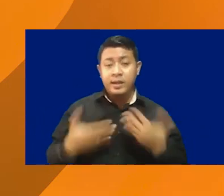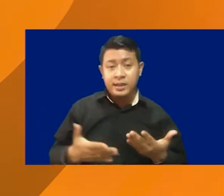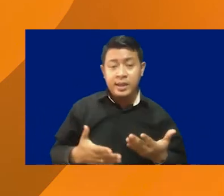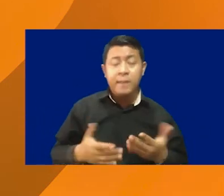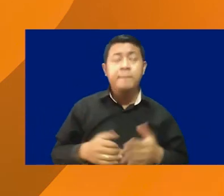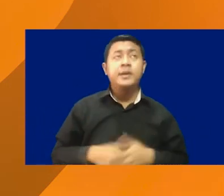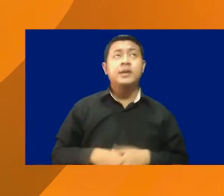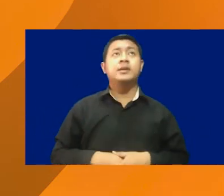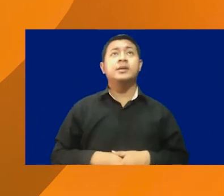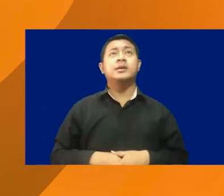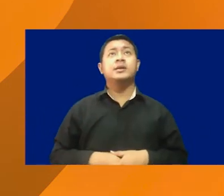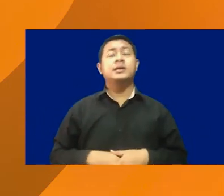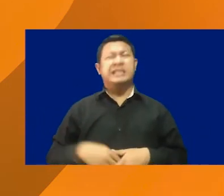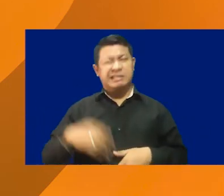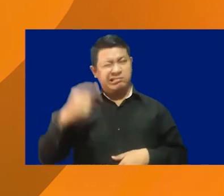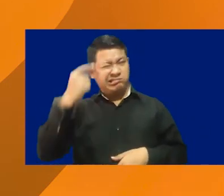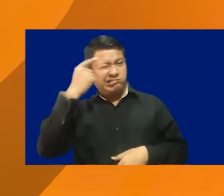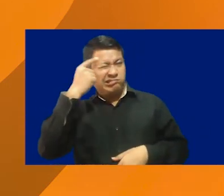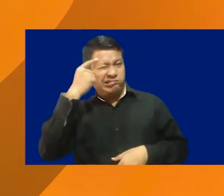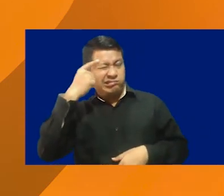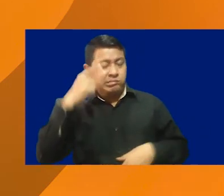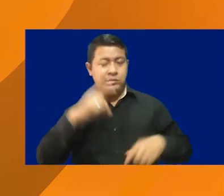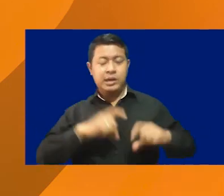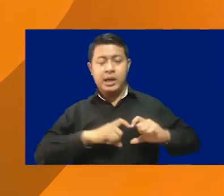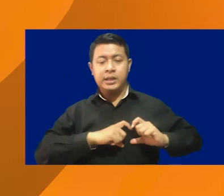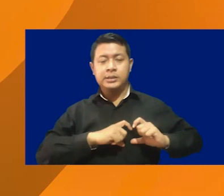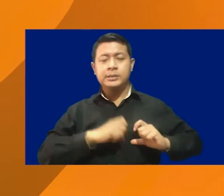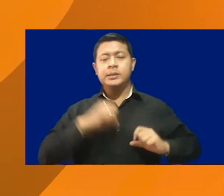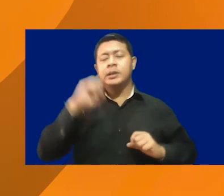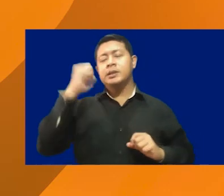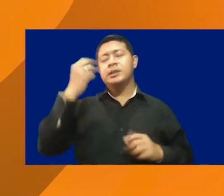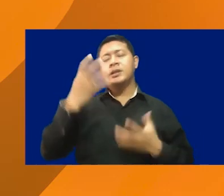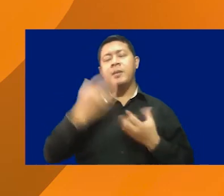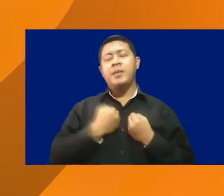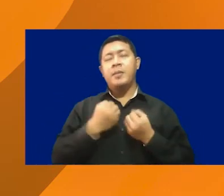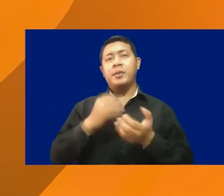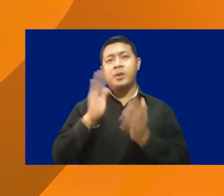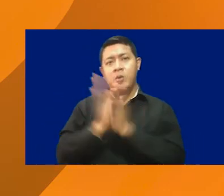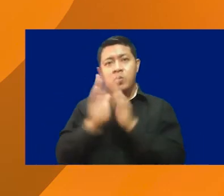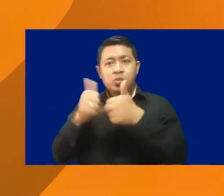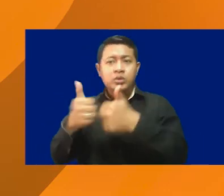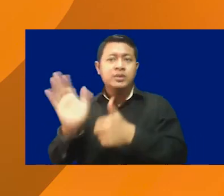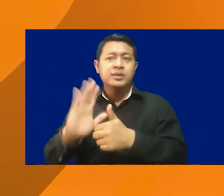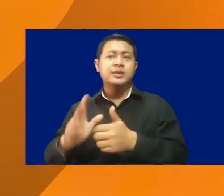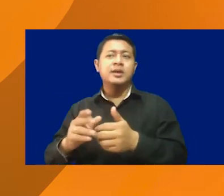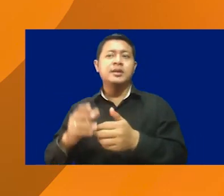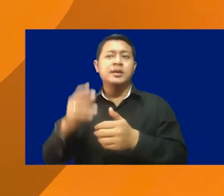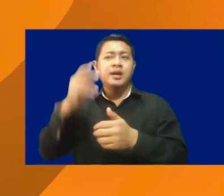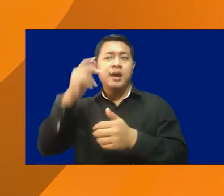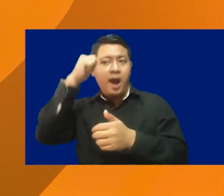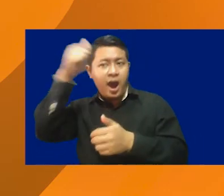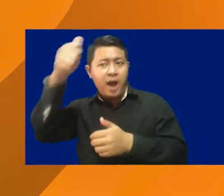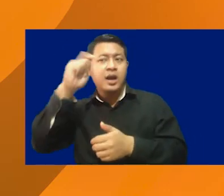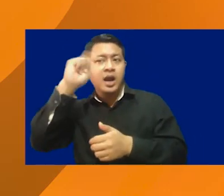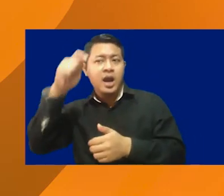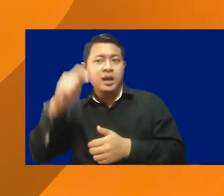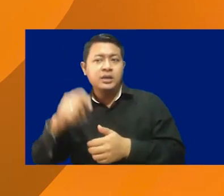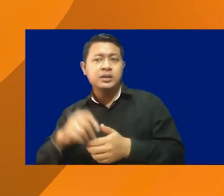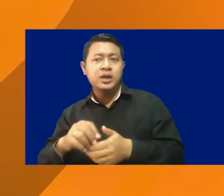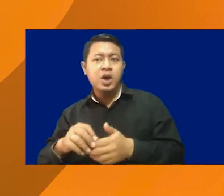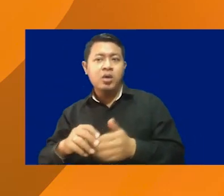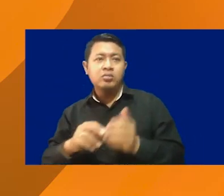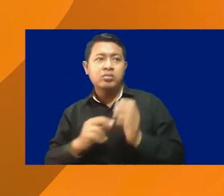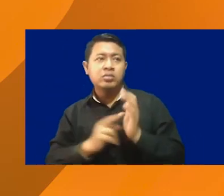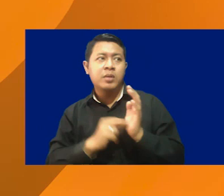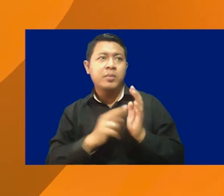tadi, batiniah itu yang tidak mendapatkan pujian, tidak dihargai, tidak bernilai, sampai dapat ranking saja